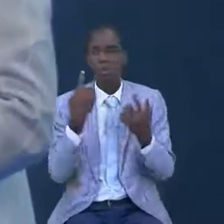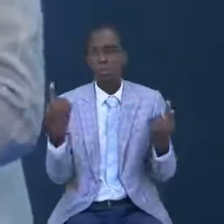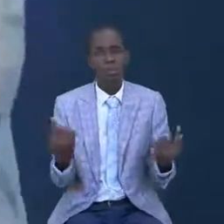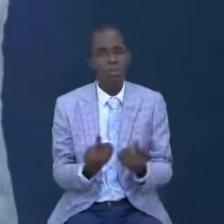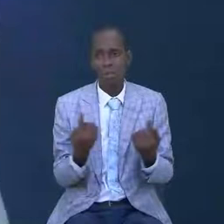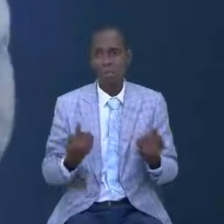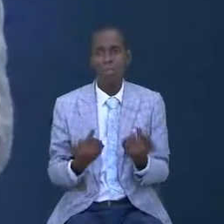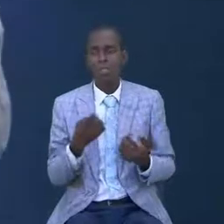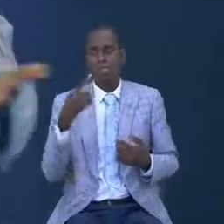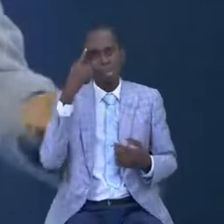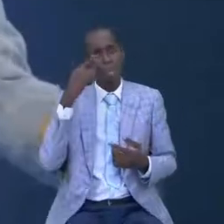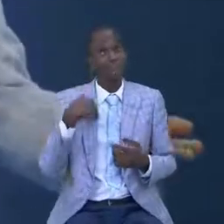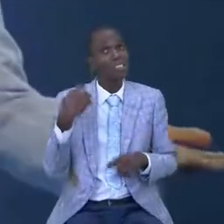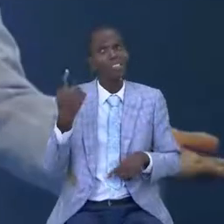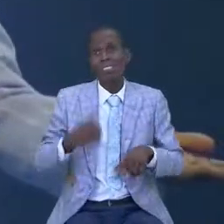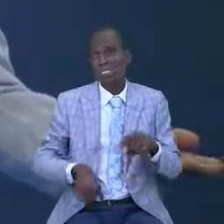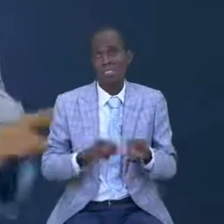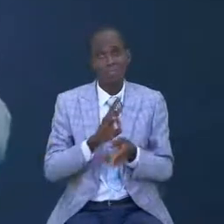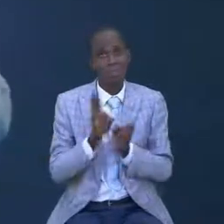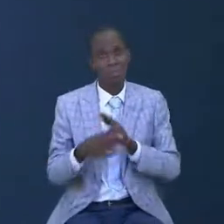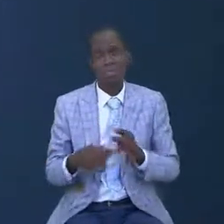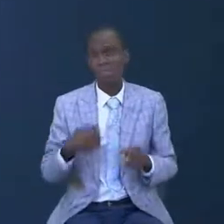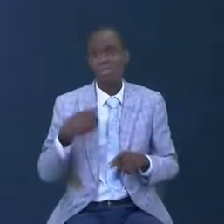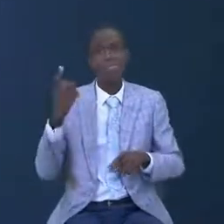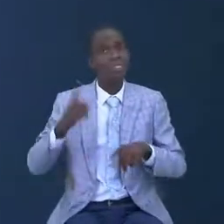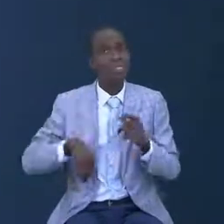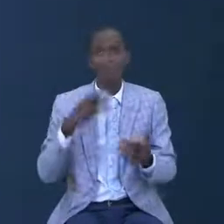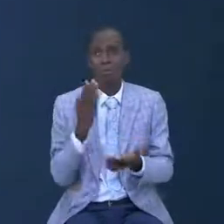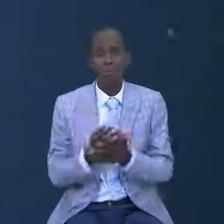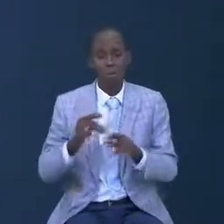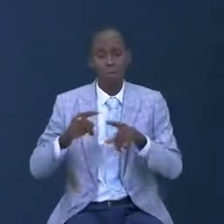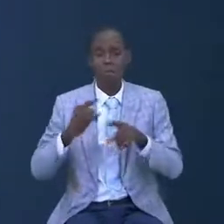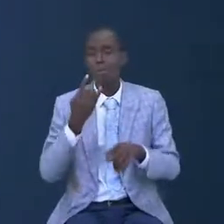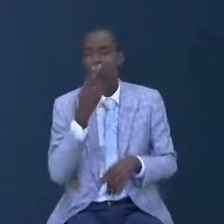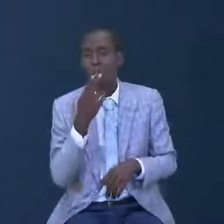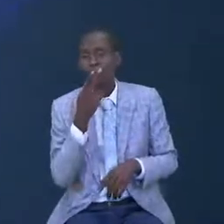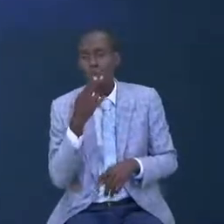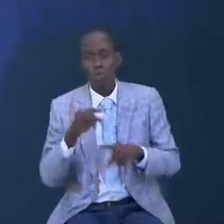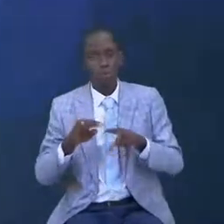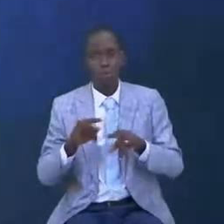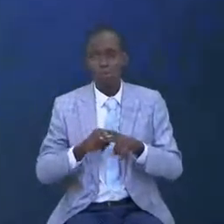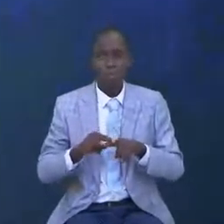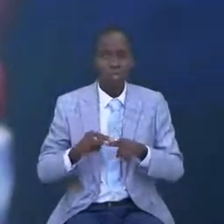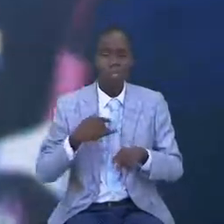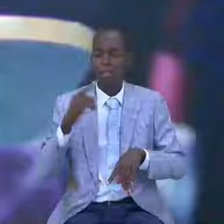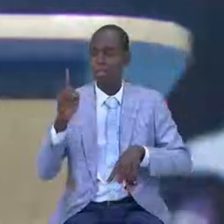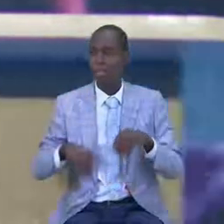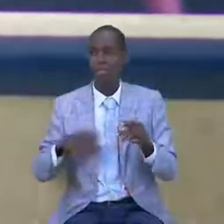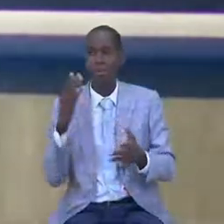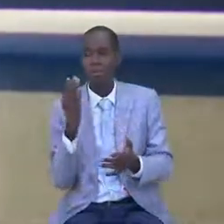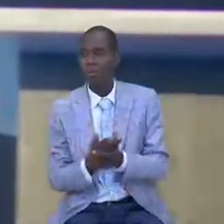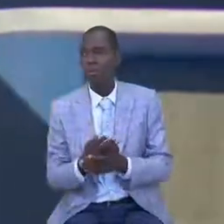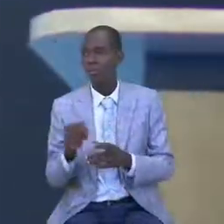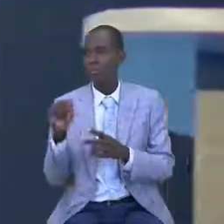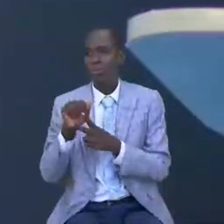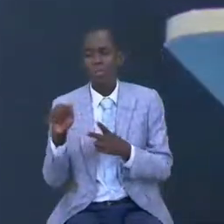salut ce jour. Il va transformer ta vie. Ne t'en fais pas. Que je ne peux pas faire ceci. Je ne peux pas mener une bonne vie. Je ne peux pas laisser